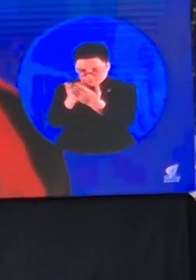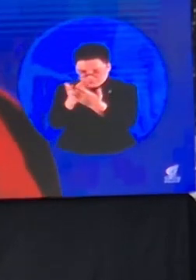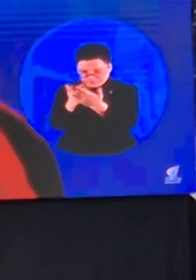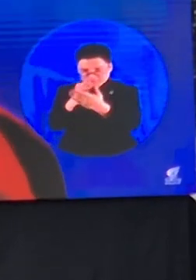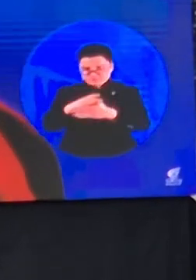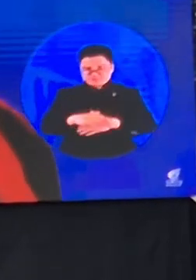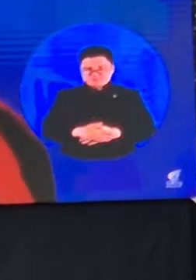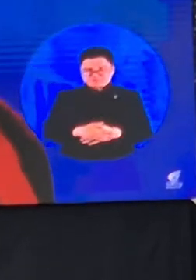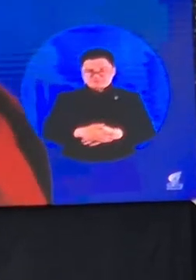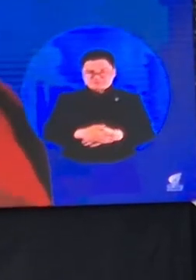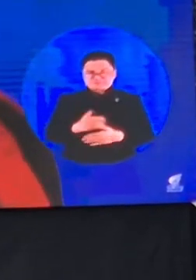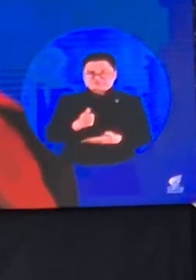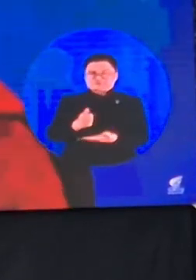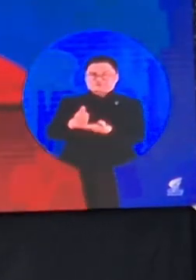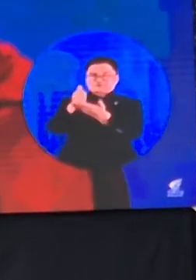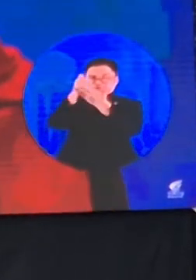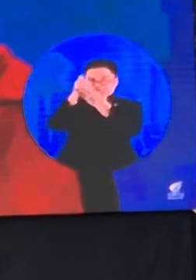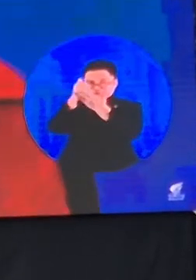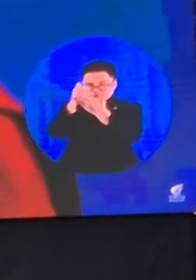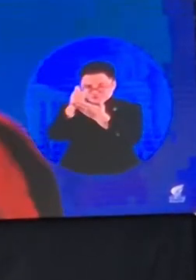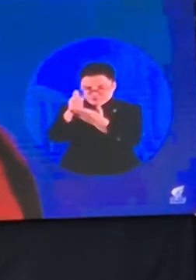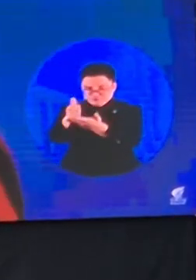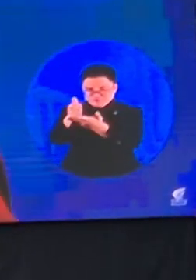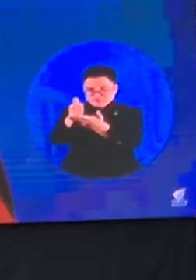살려주시옵소서. 주님,